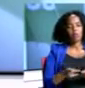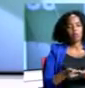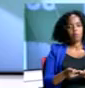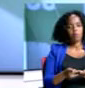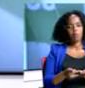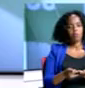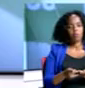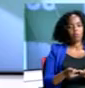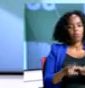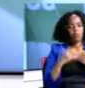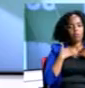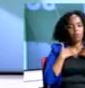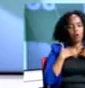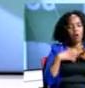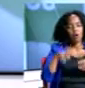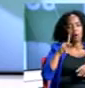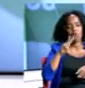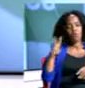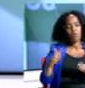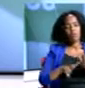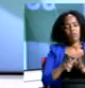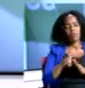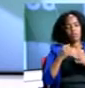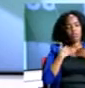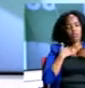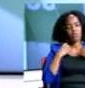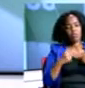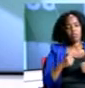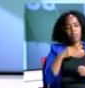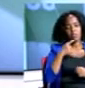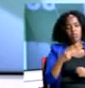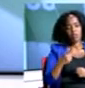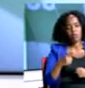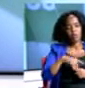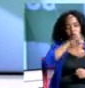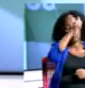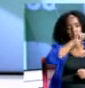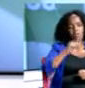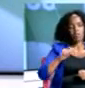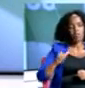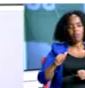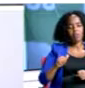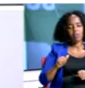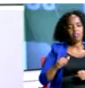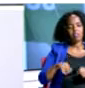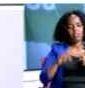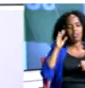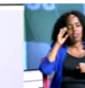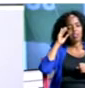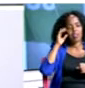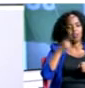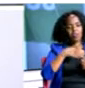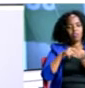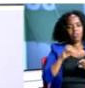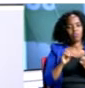ne qofaan qabanne fan corona qabaachu danda wante danam shakkisi sun qabu inni jelqaba wont qillen san china ra dufa mattin jiru sadarka